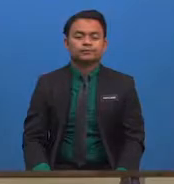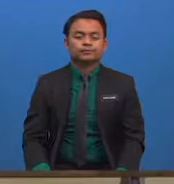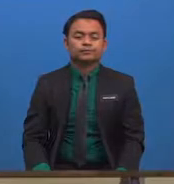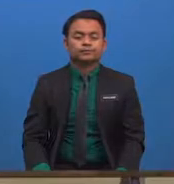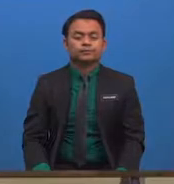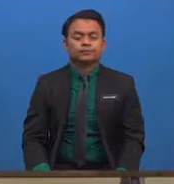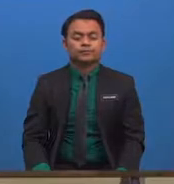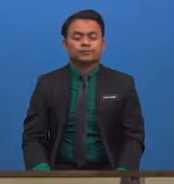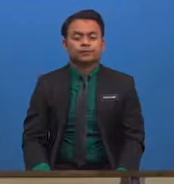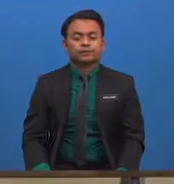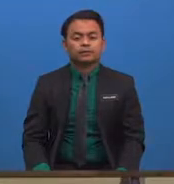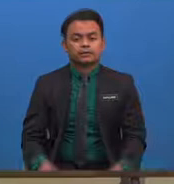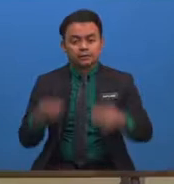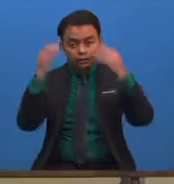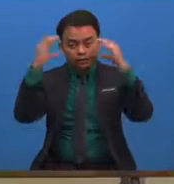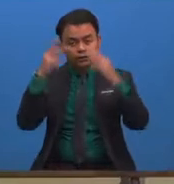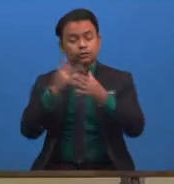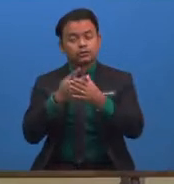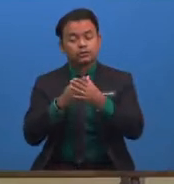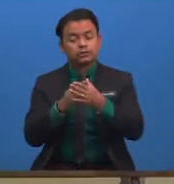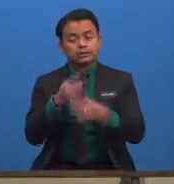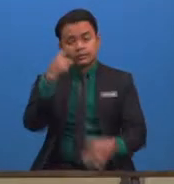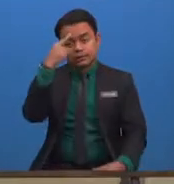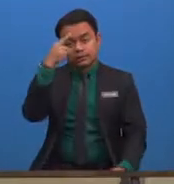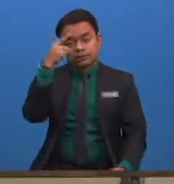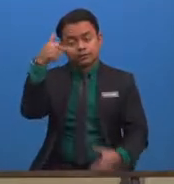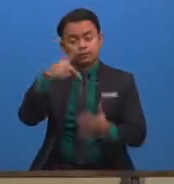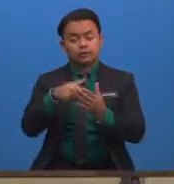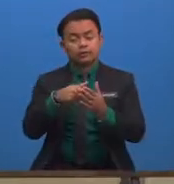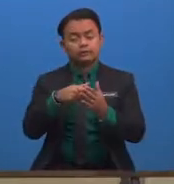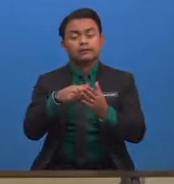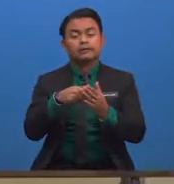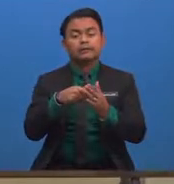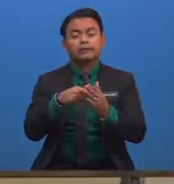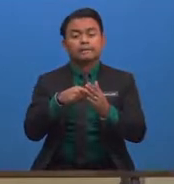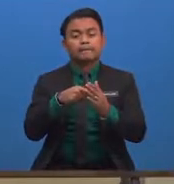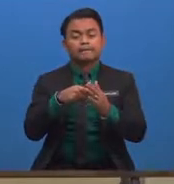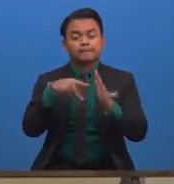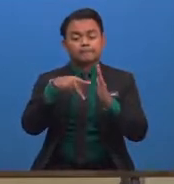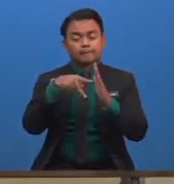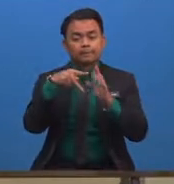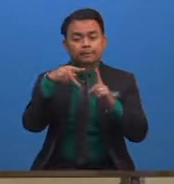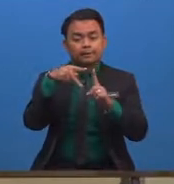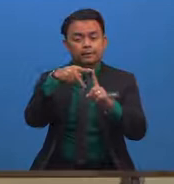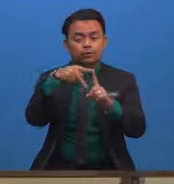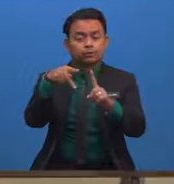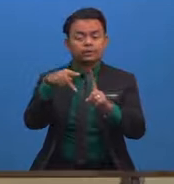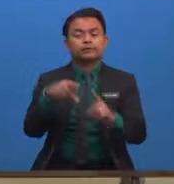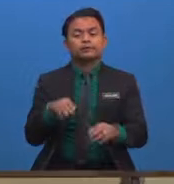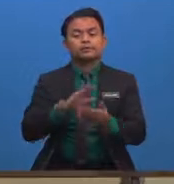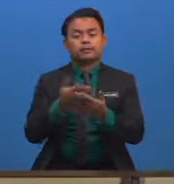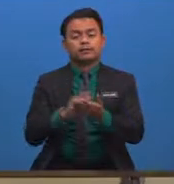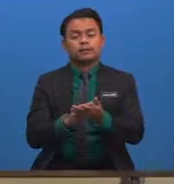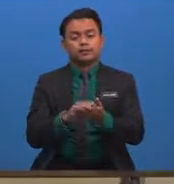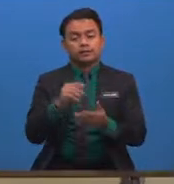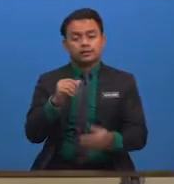Di sini, cikgu kongsikan satu lagi panduan masak. Garam yang kita masukkan bukan hanya berfungsi sebagai